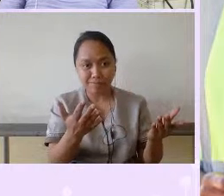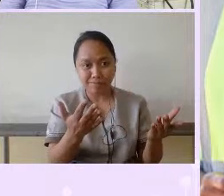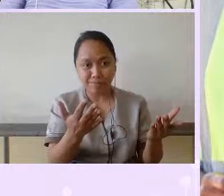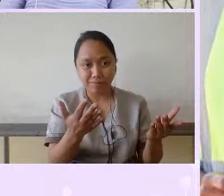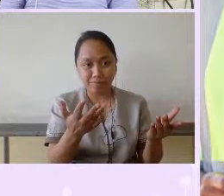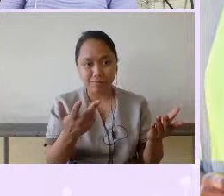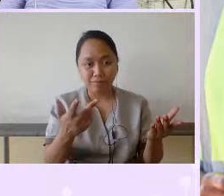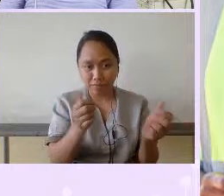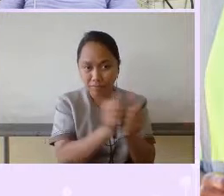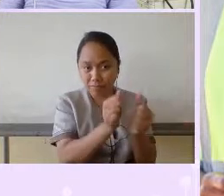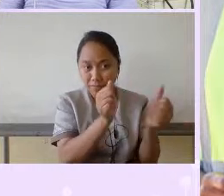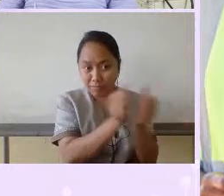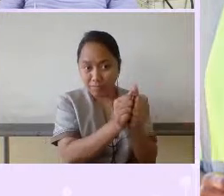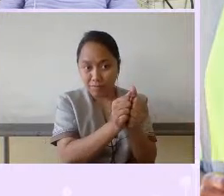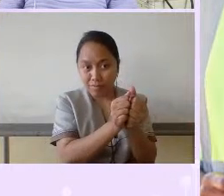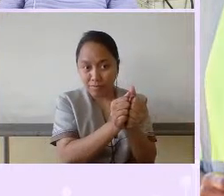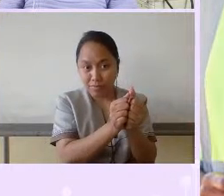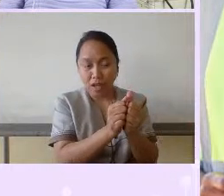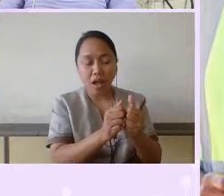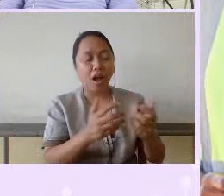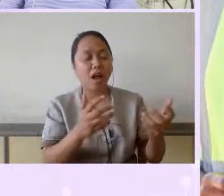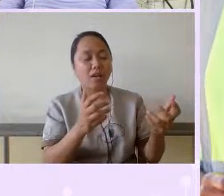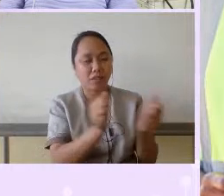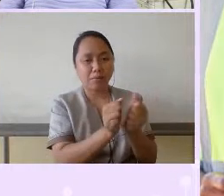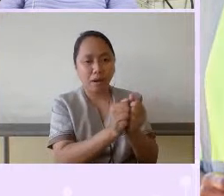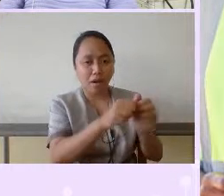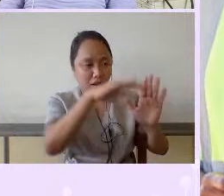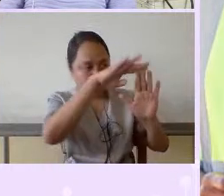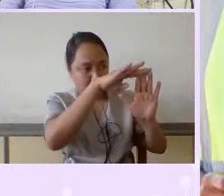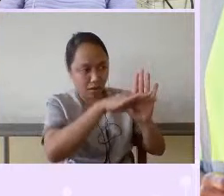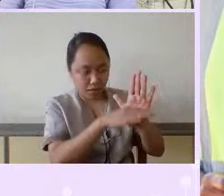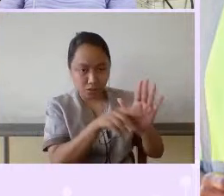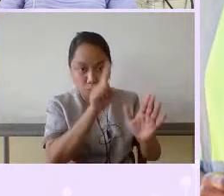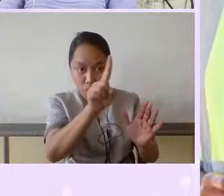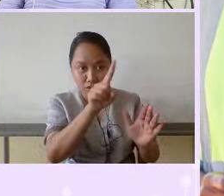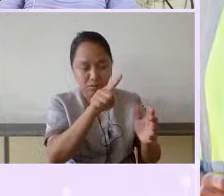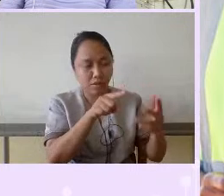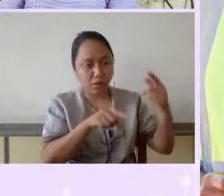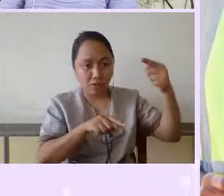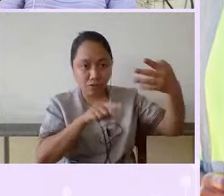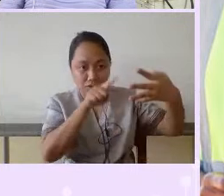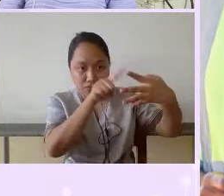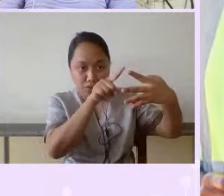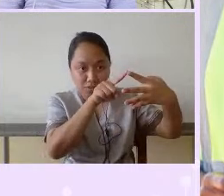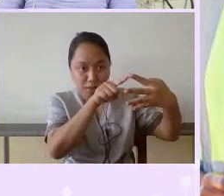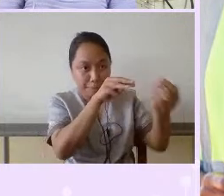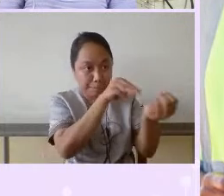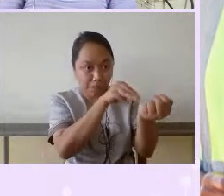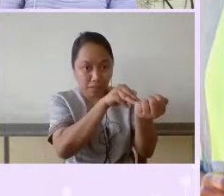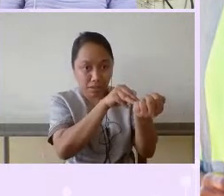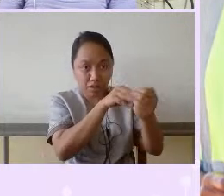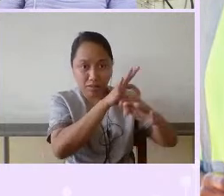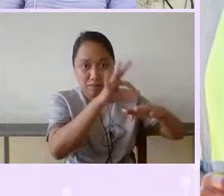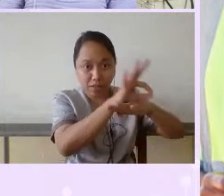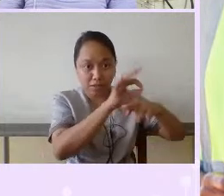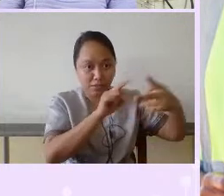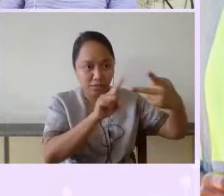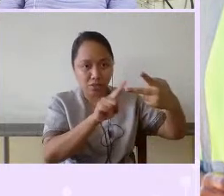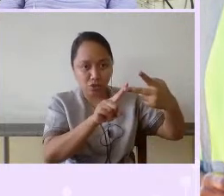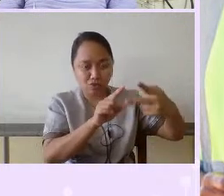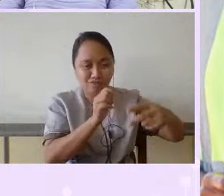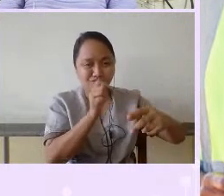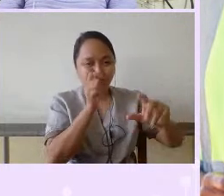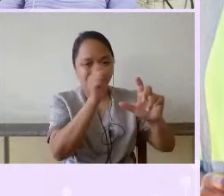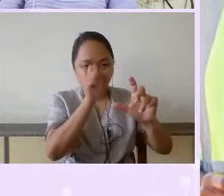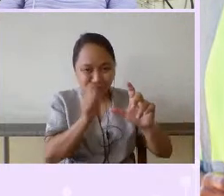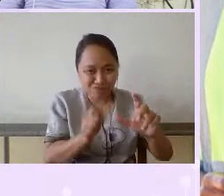Kasama din po dito ang construction, architecture, and engineering related workers, information